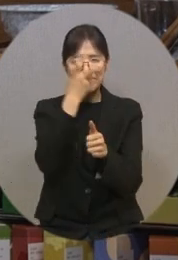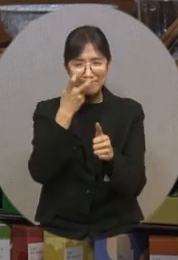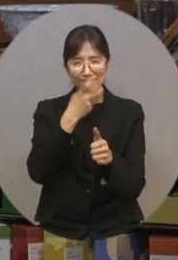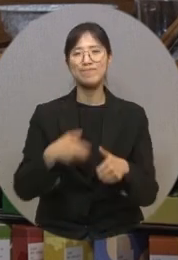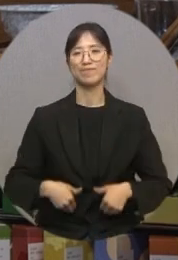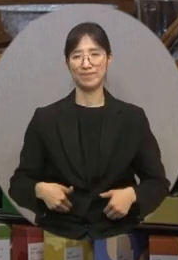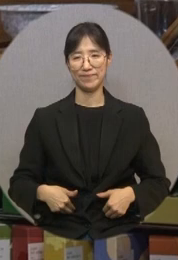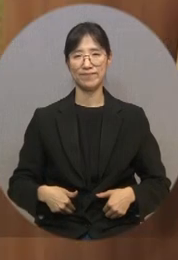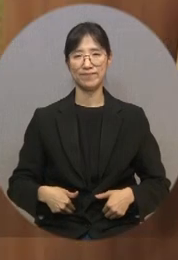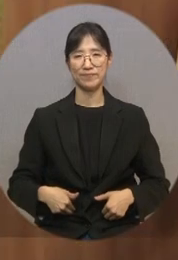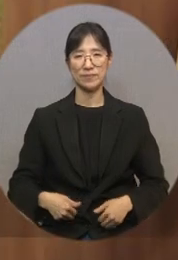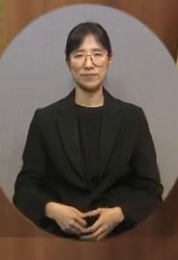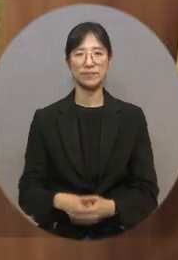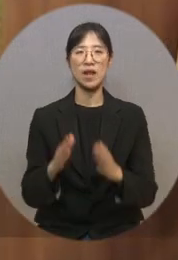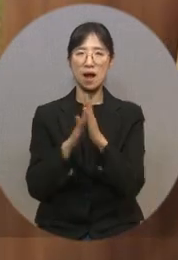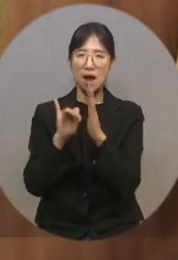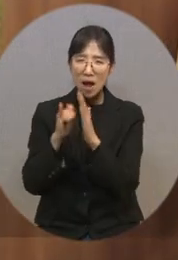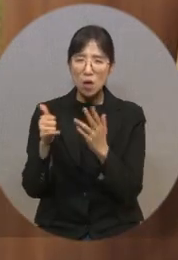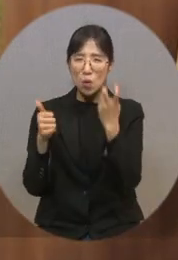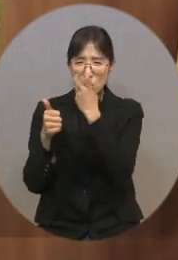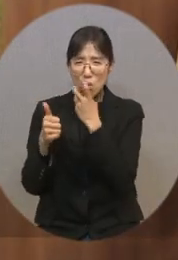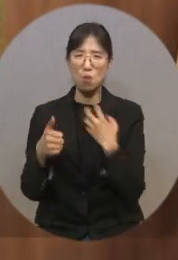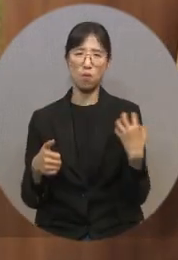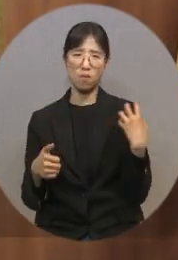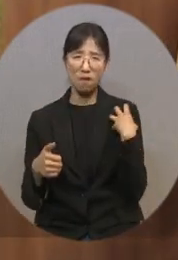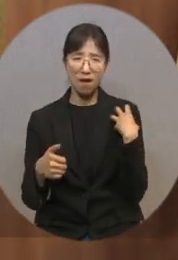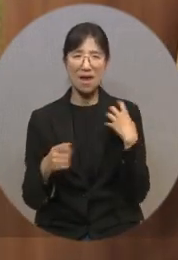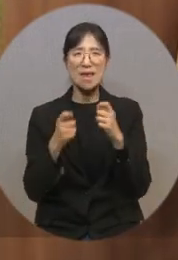살펴봐야 할것 같습니다. 가족의 돌봄의